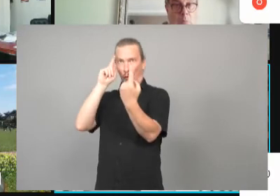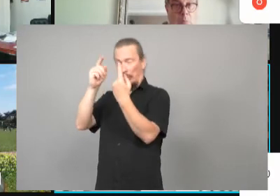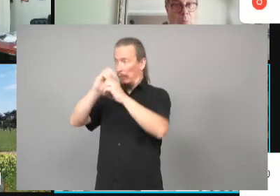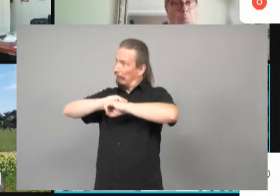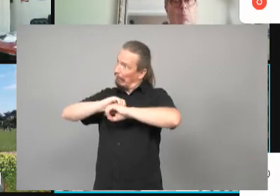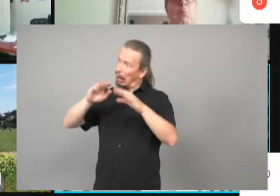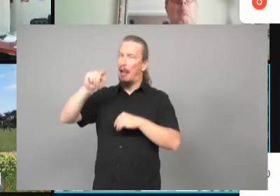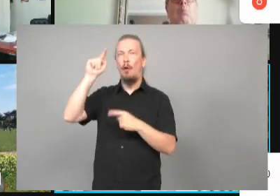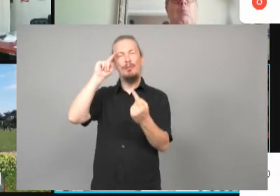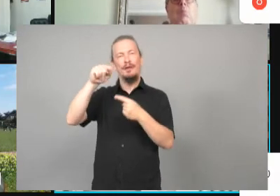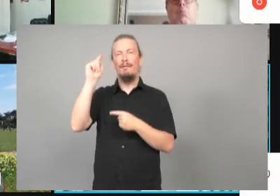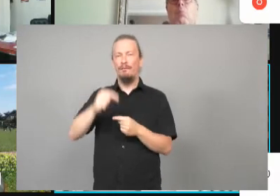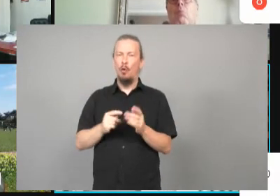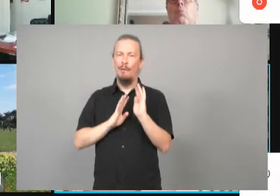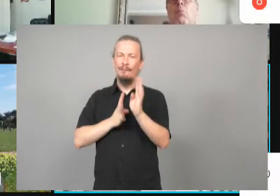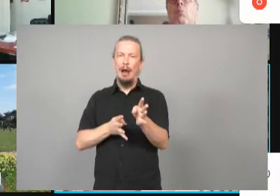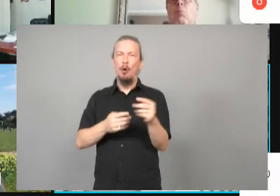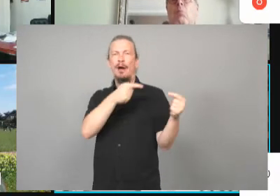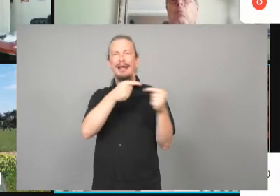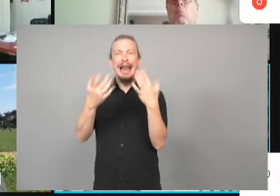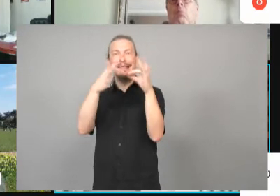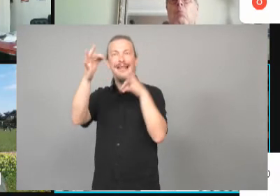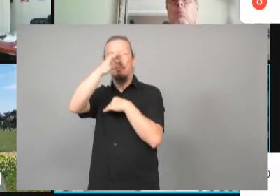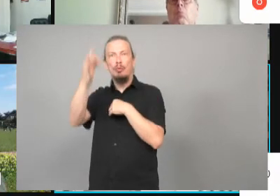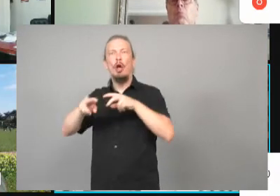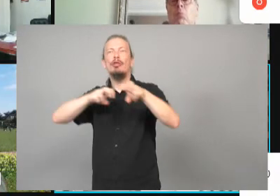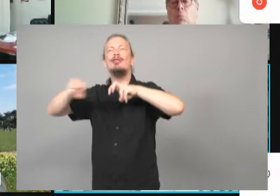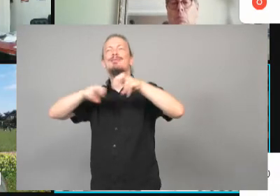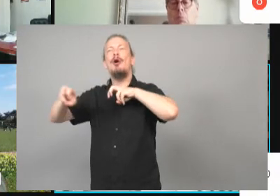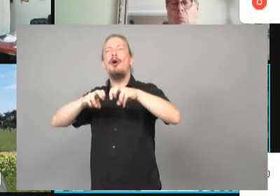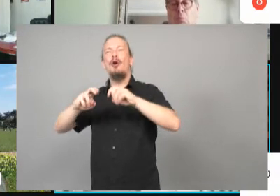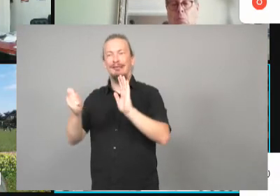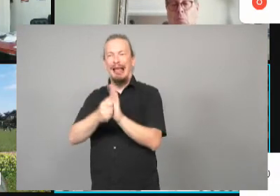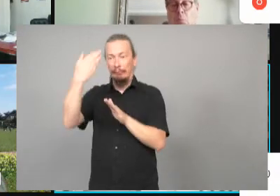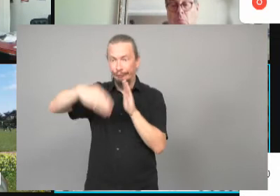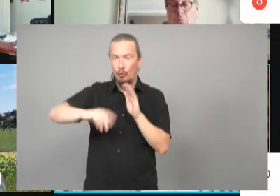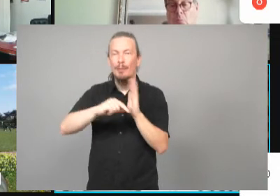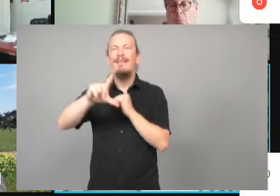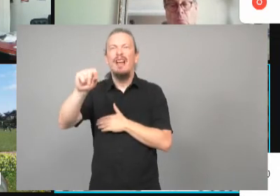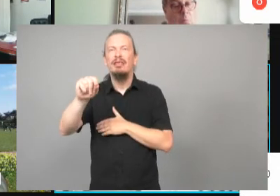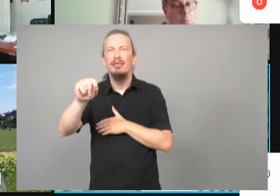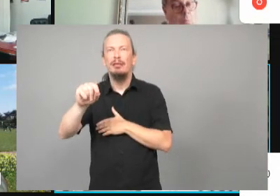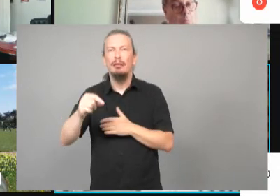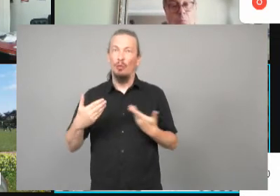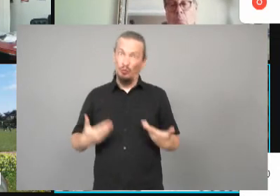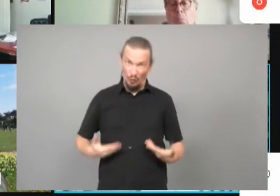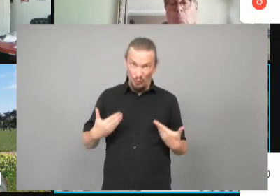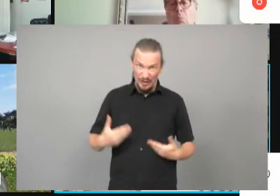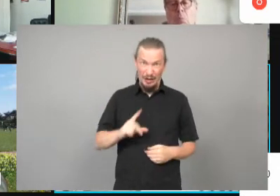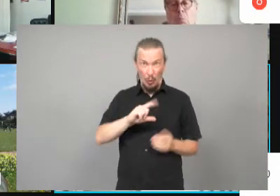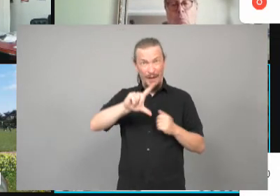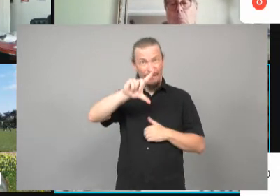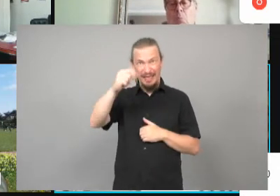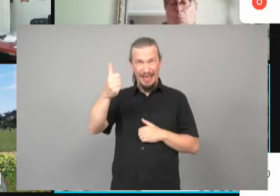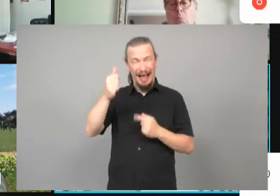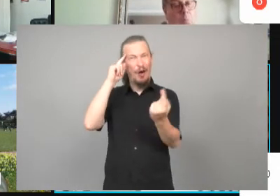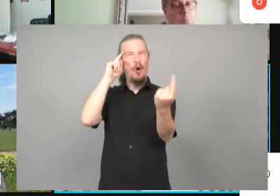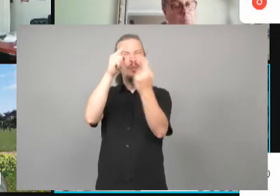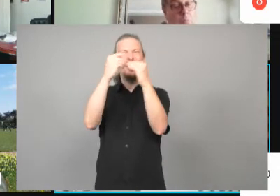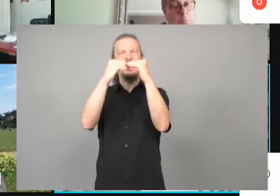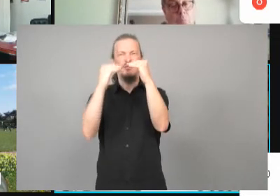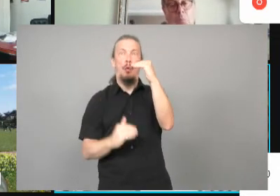part modale du vélo à 10% en 2020. Où en sommes-nous en 2021? Loin, très loin de l'objectif du